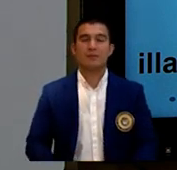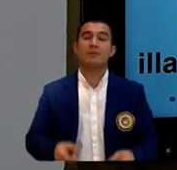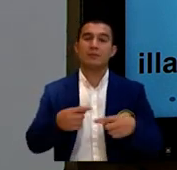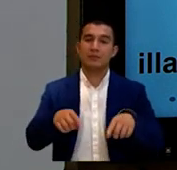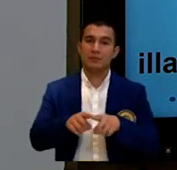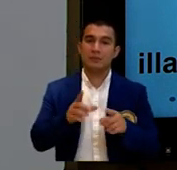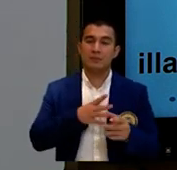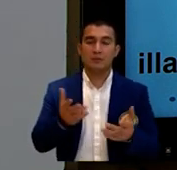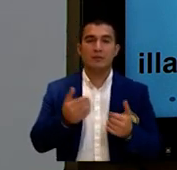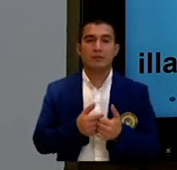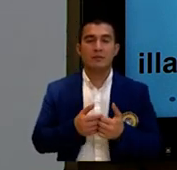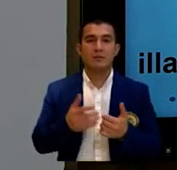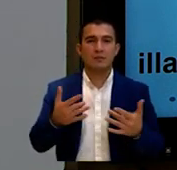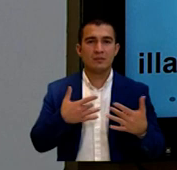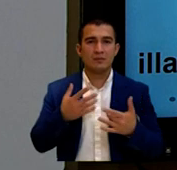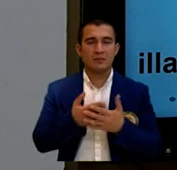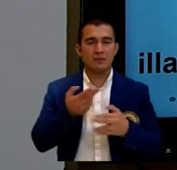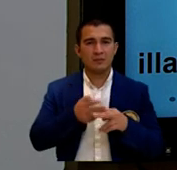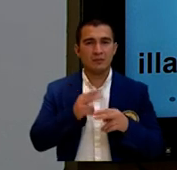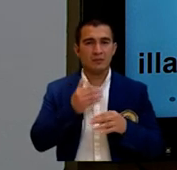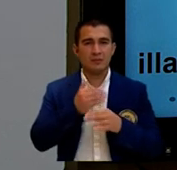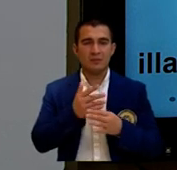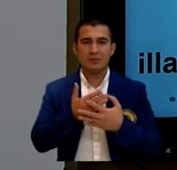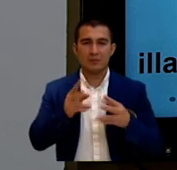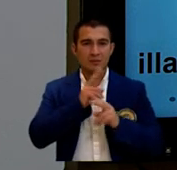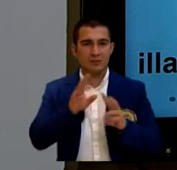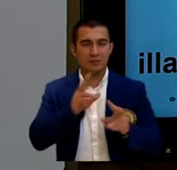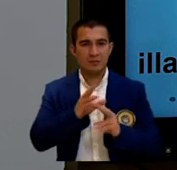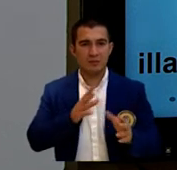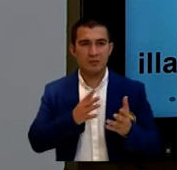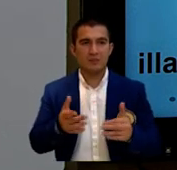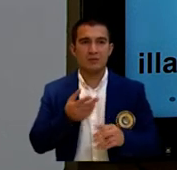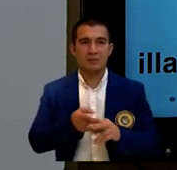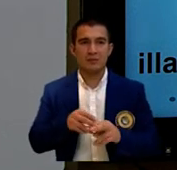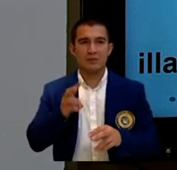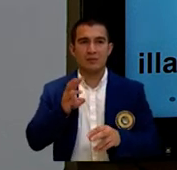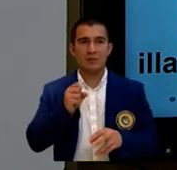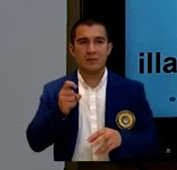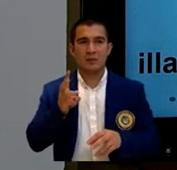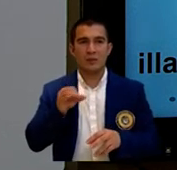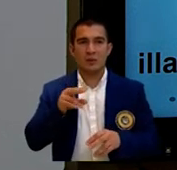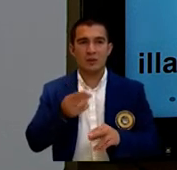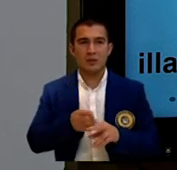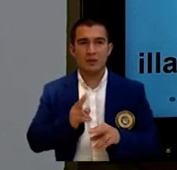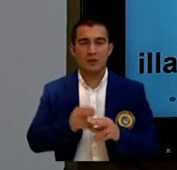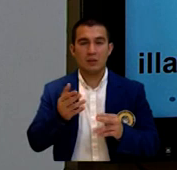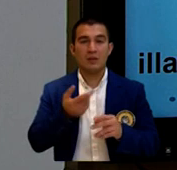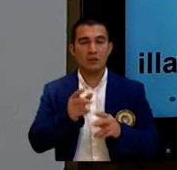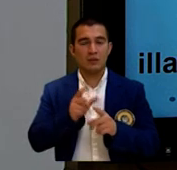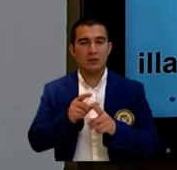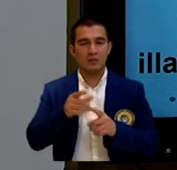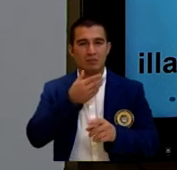Shunday teatrlarda sahnalashtirilgan pyesalardan biri Mahmud Xo'ja Behbudiyning mashhur